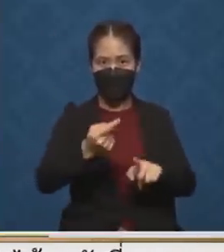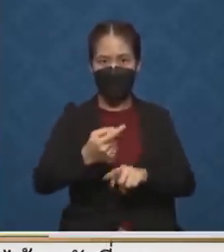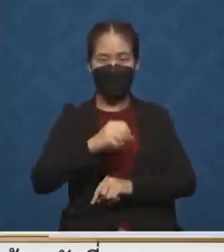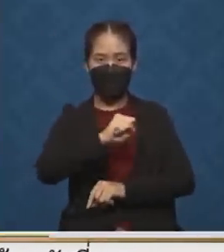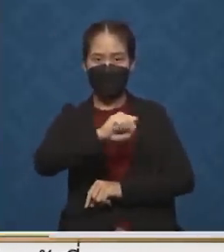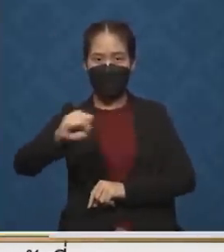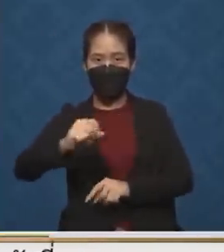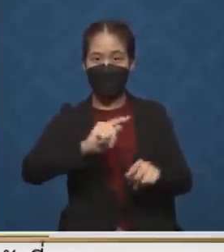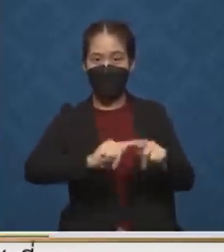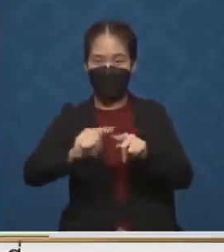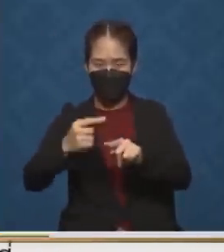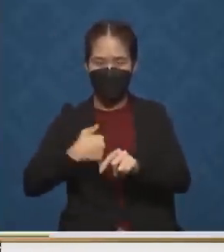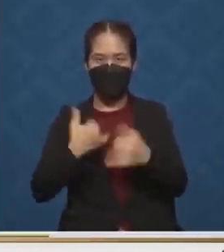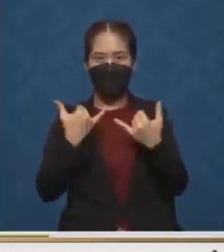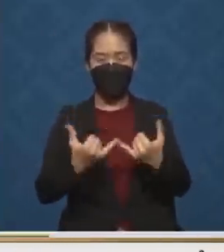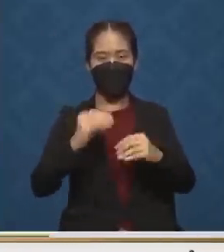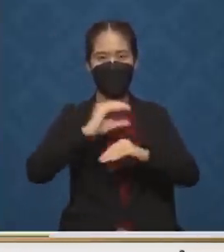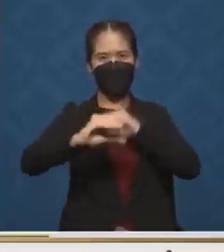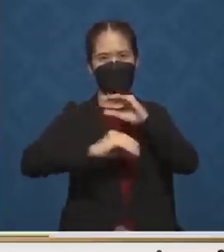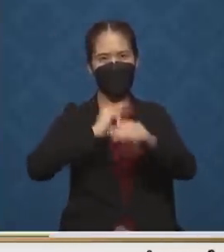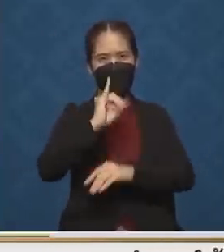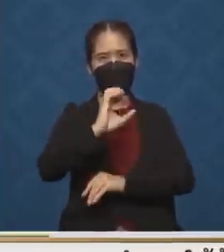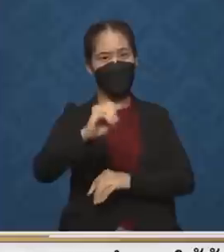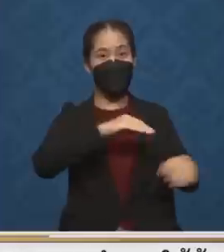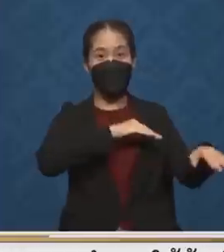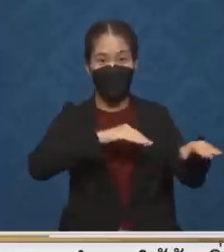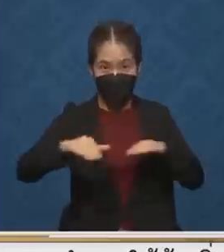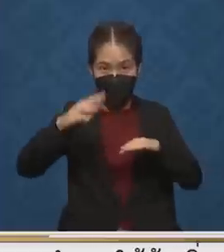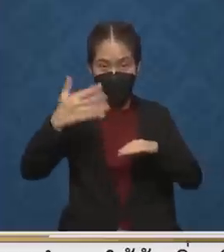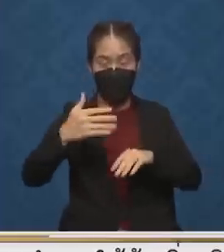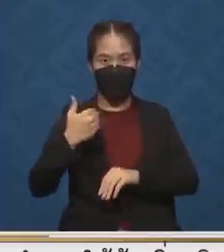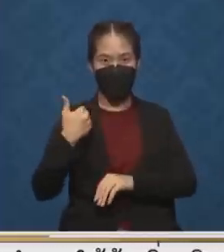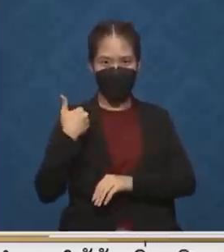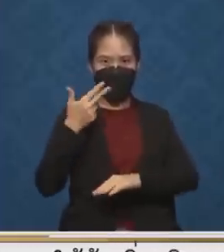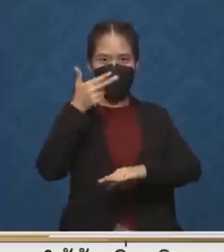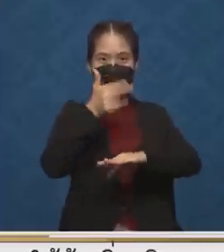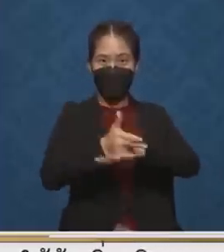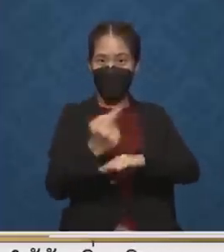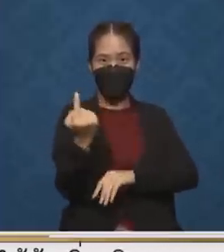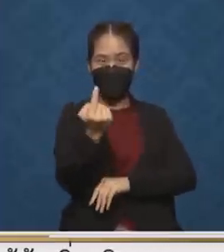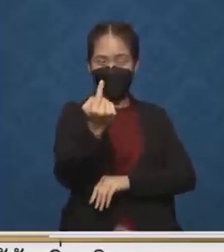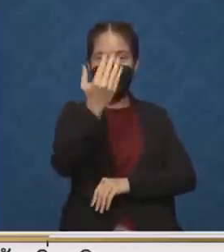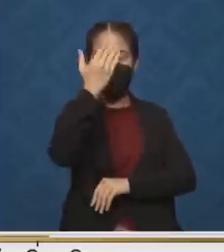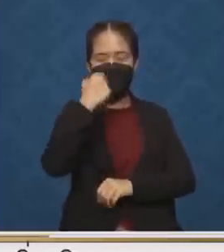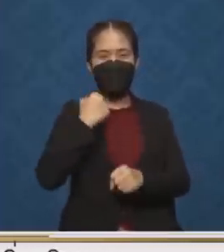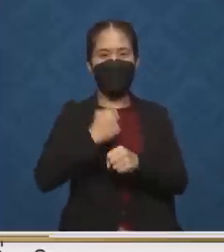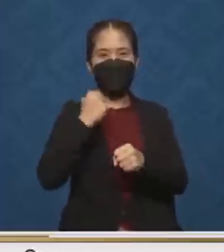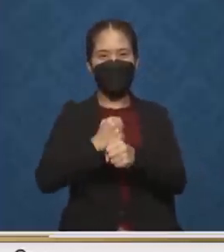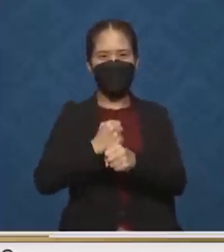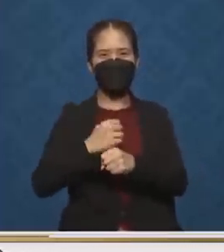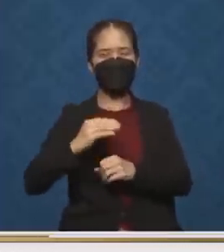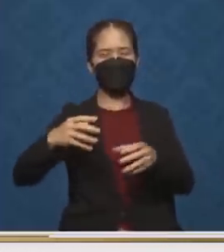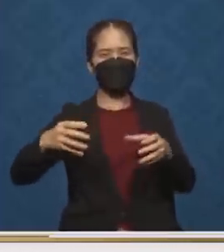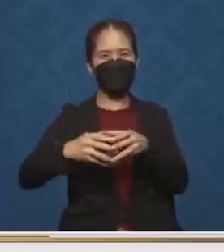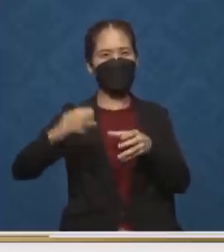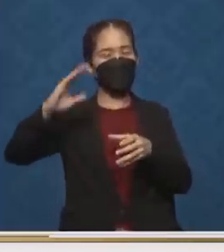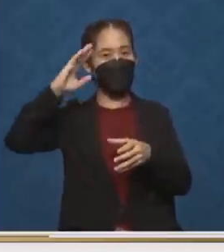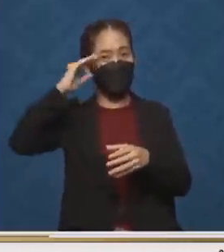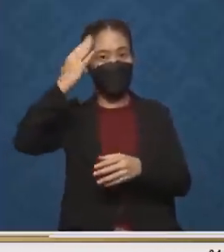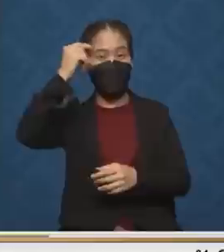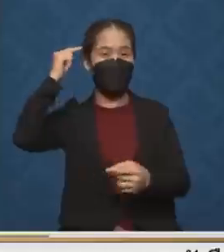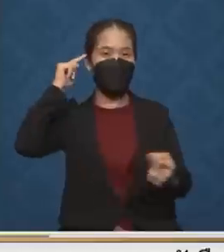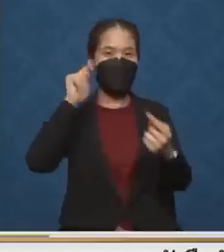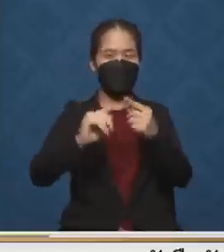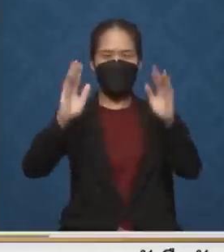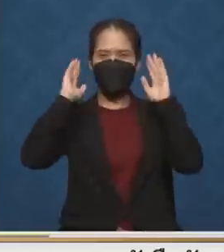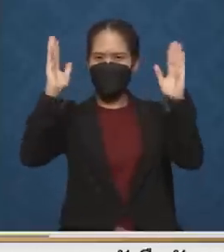ได้เปิดโรงโครงการ I.O. ไปพอมๆกันและผมมีวดีโอชิ่นหนึ่ ที่ทำขึ้นโดยกองทัพเพื่อนํามาประช